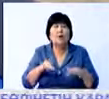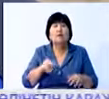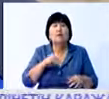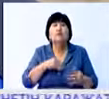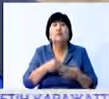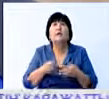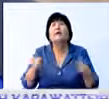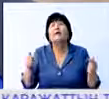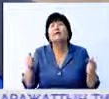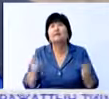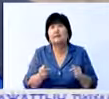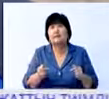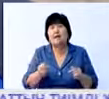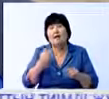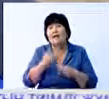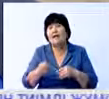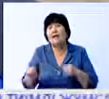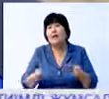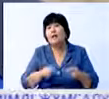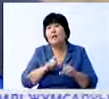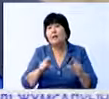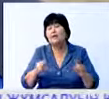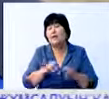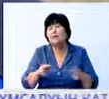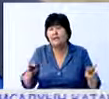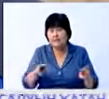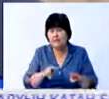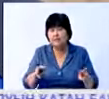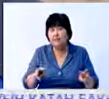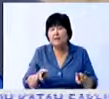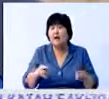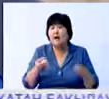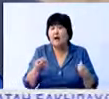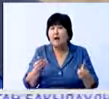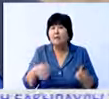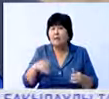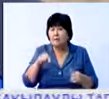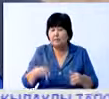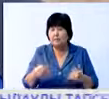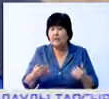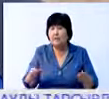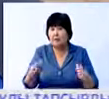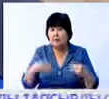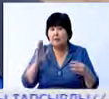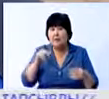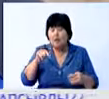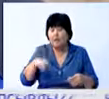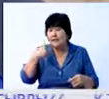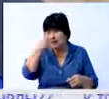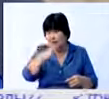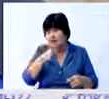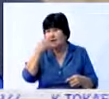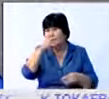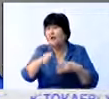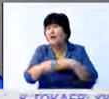жүріп жатыр. Тиісті салалық басқармамен, министрліктермен қаржының барлығын биылға беретін болса, онда биылғы жылы